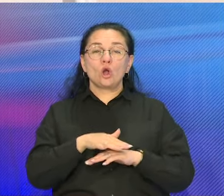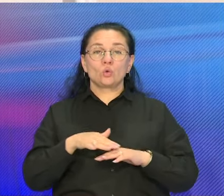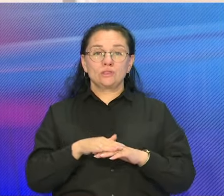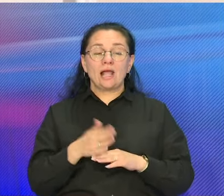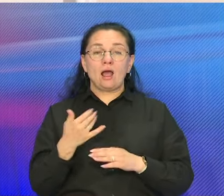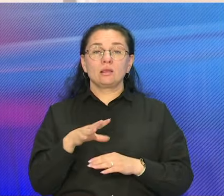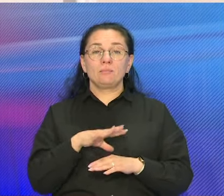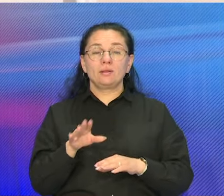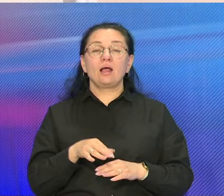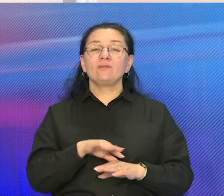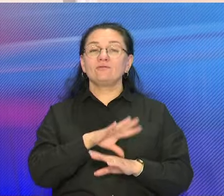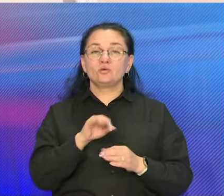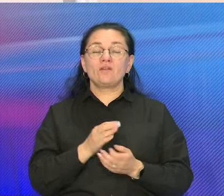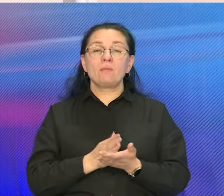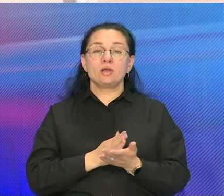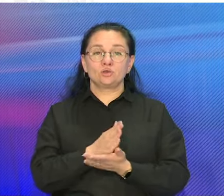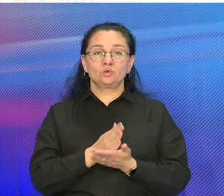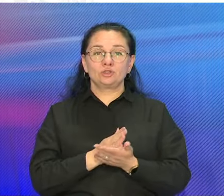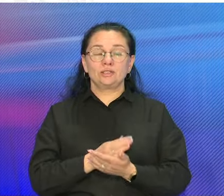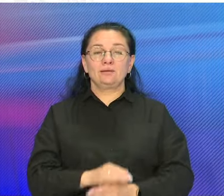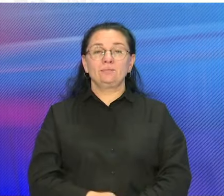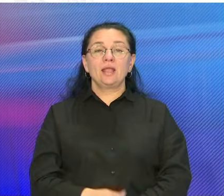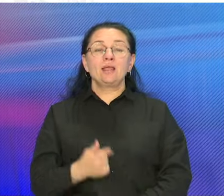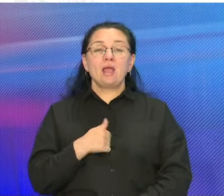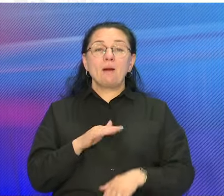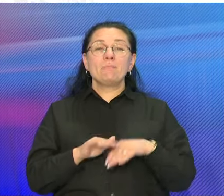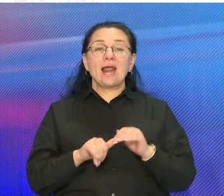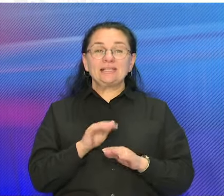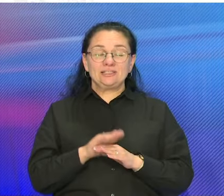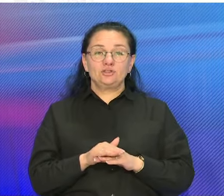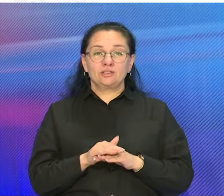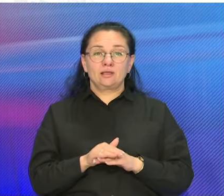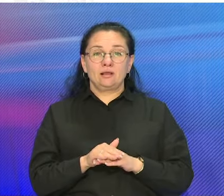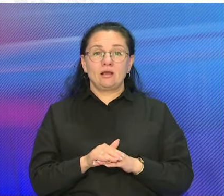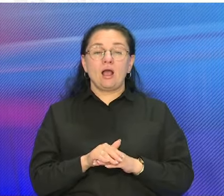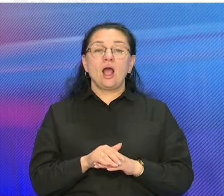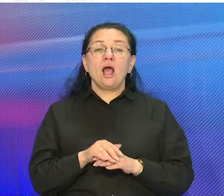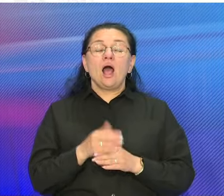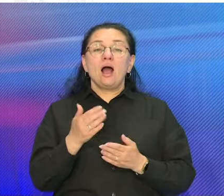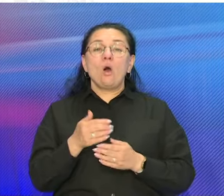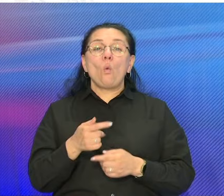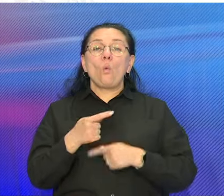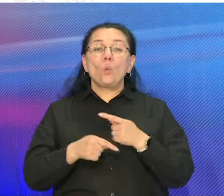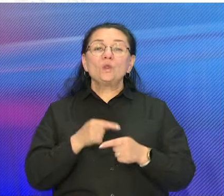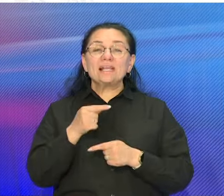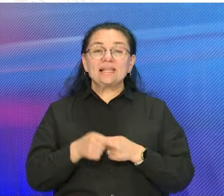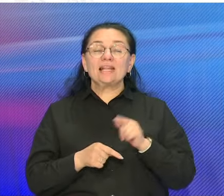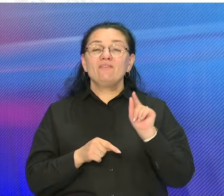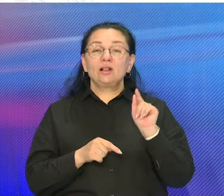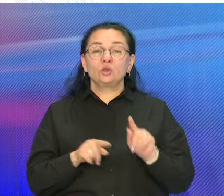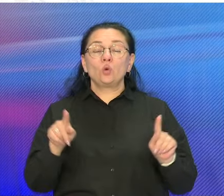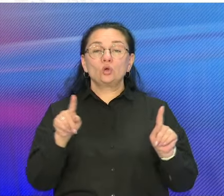отдана за уседы и бясконца Я практически унаследовал то, что многие годы